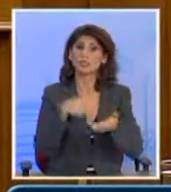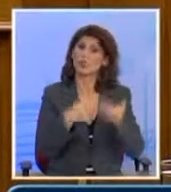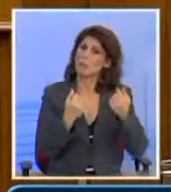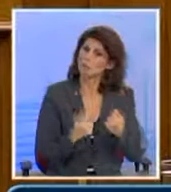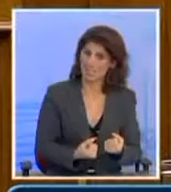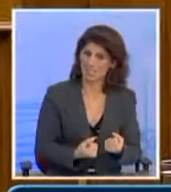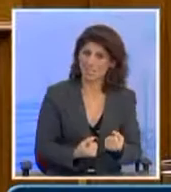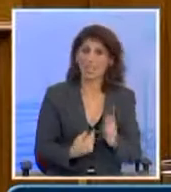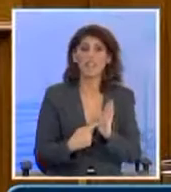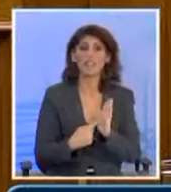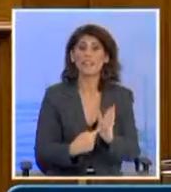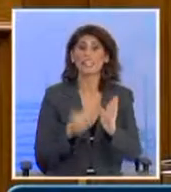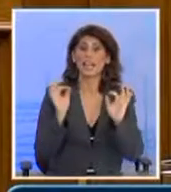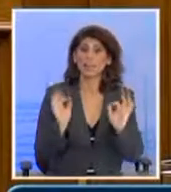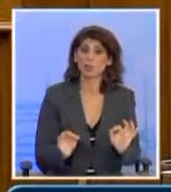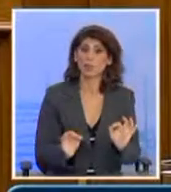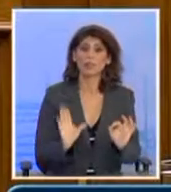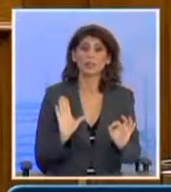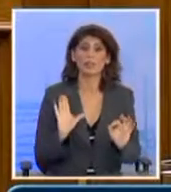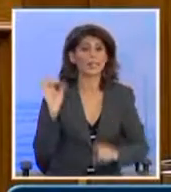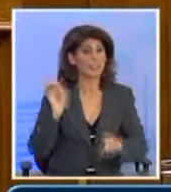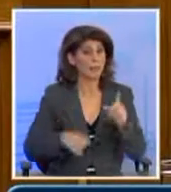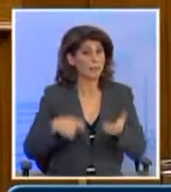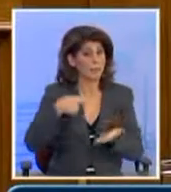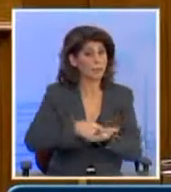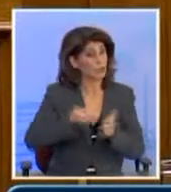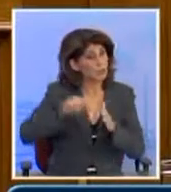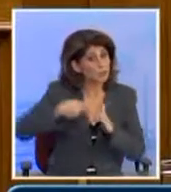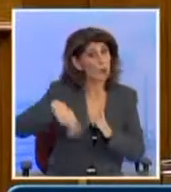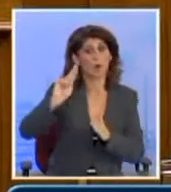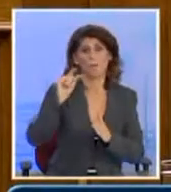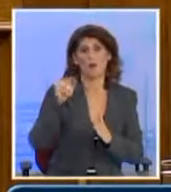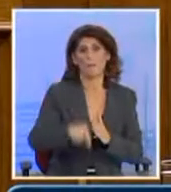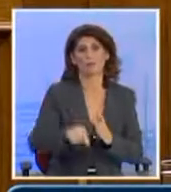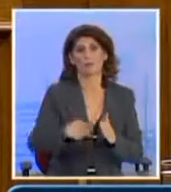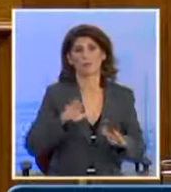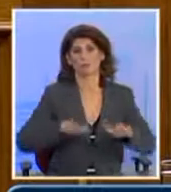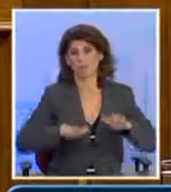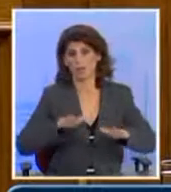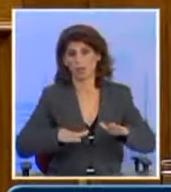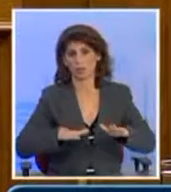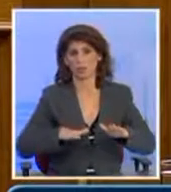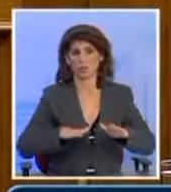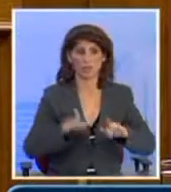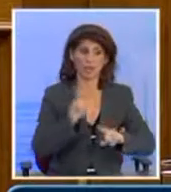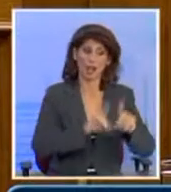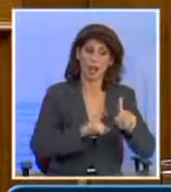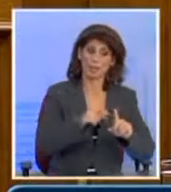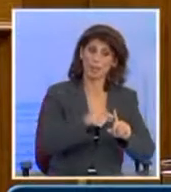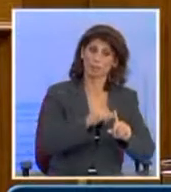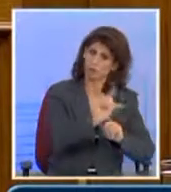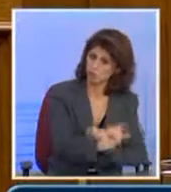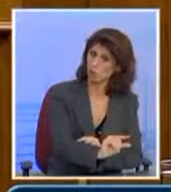επιβάρυνση δείχνει ακριβώς ότι κάποιοι πληρώνουν παραπάνω από αυτά που τους αναλογούν, κάποιοι άλλοι όμως πολύ